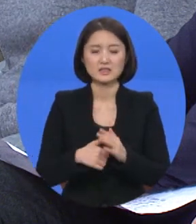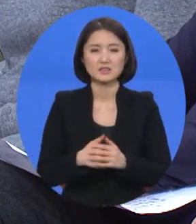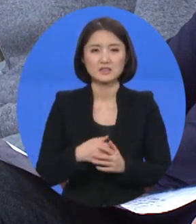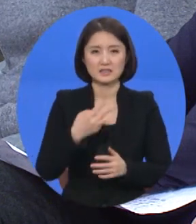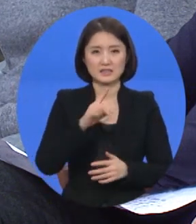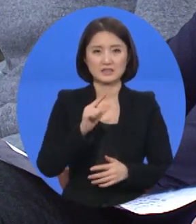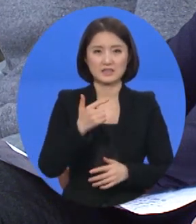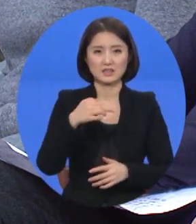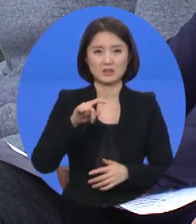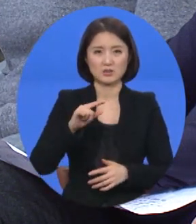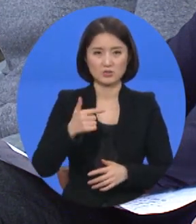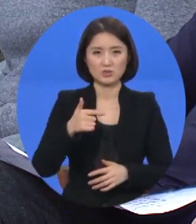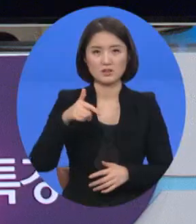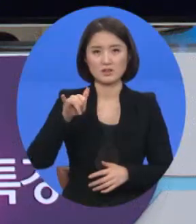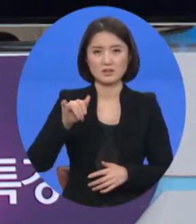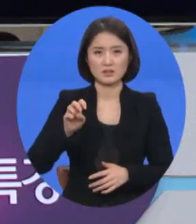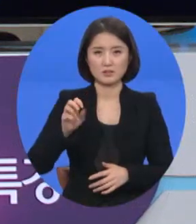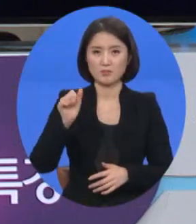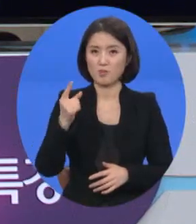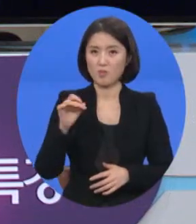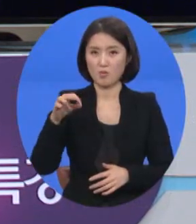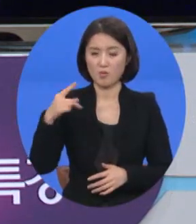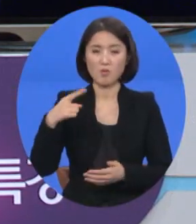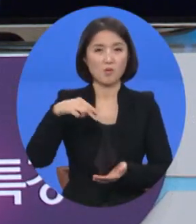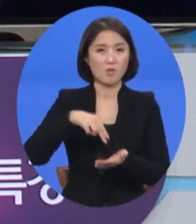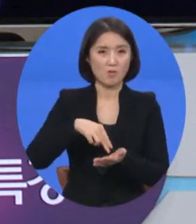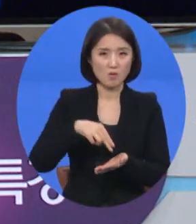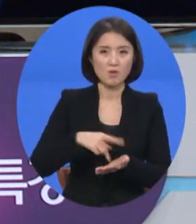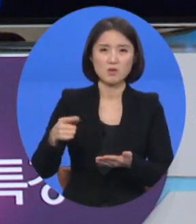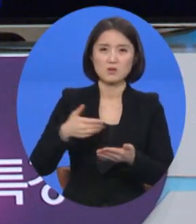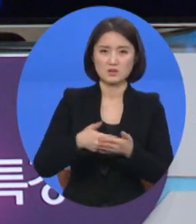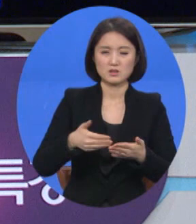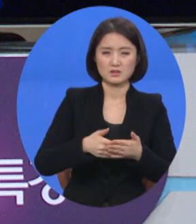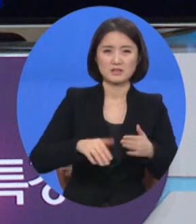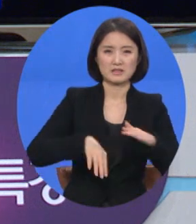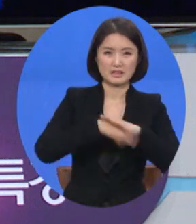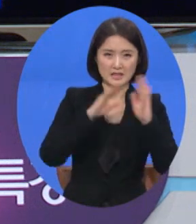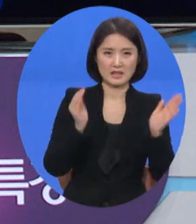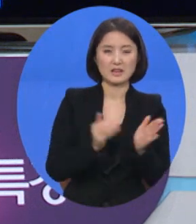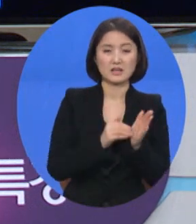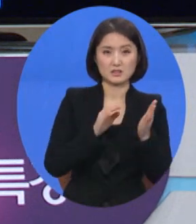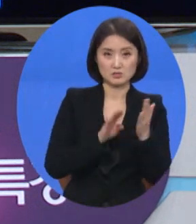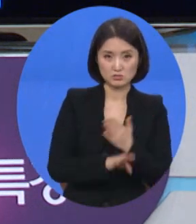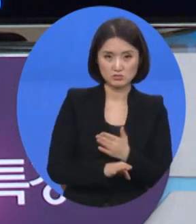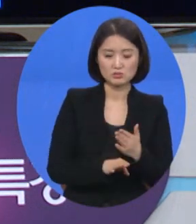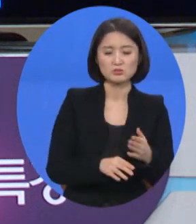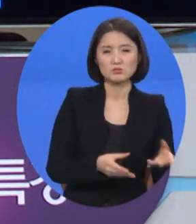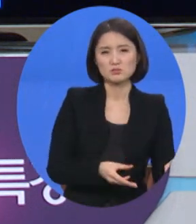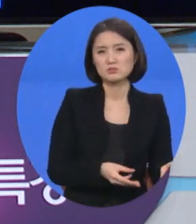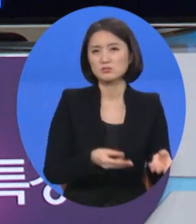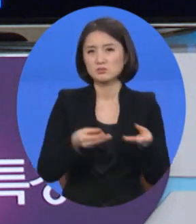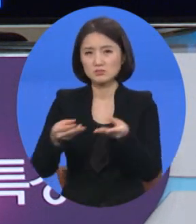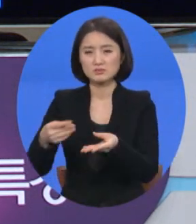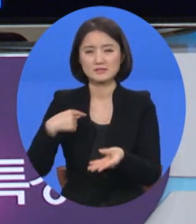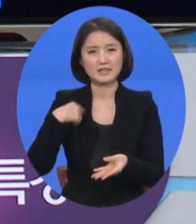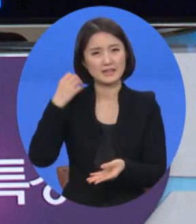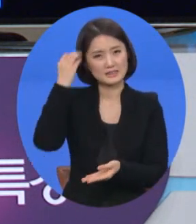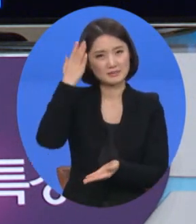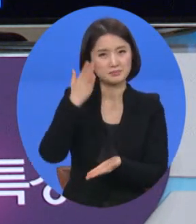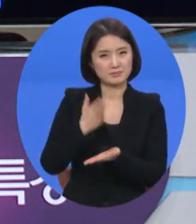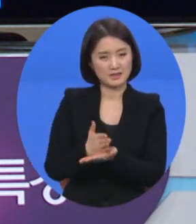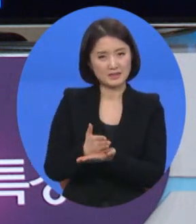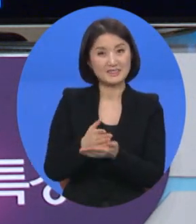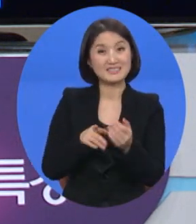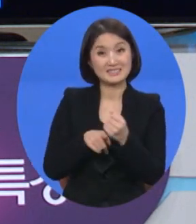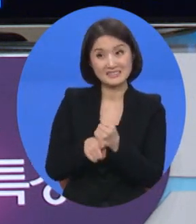자기가 누구라는 거 선물 했으니 선물 받으시는 분이 나의 정성을 잊지 말아 주십시오 라는 뜻으로 저 에다가